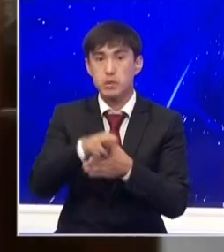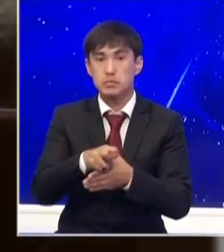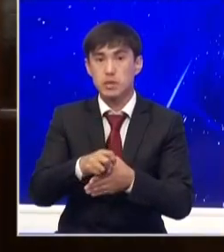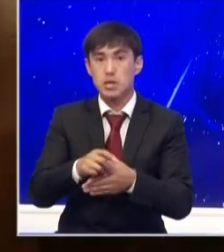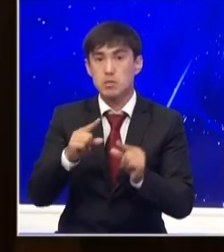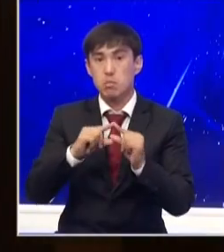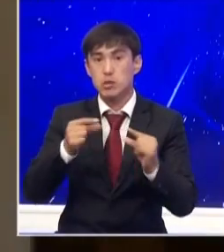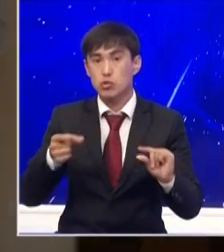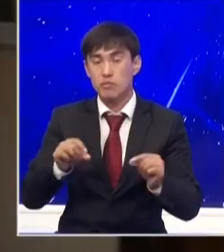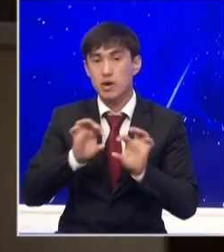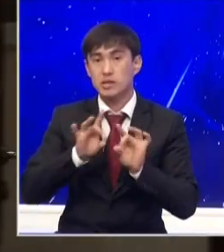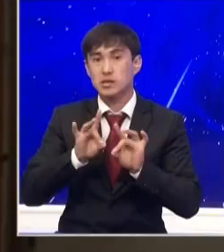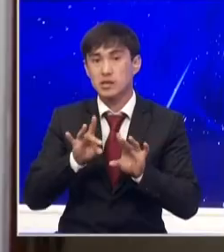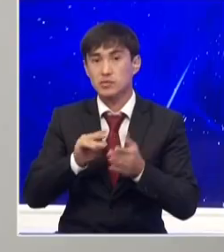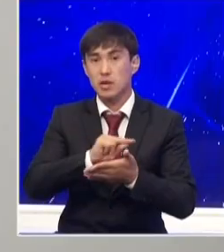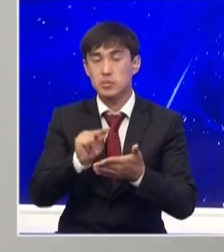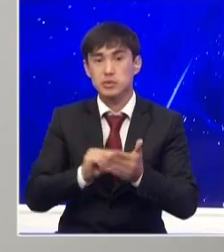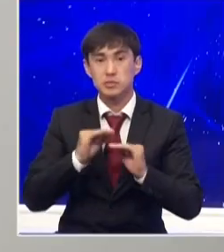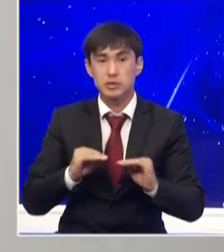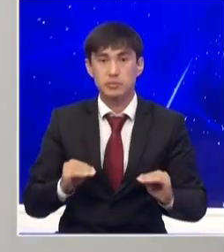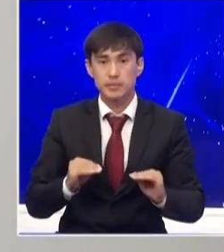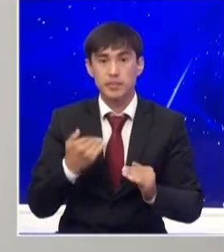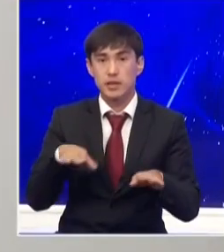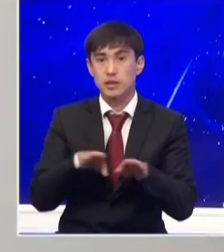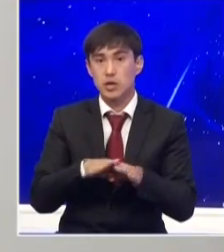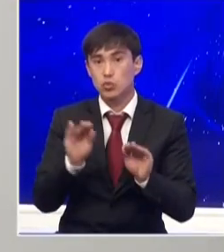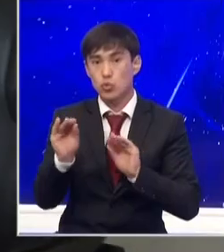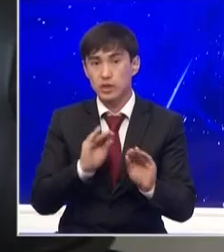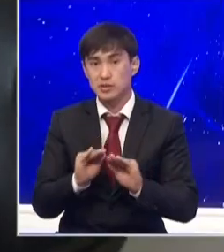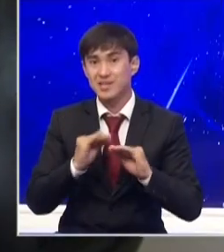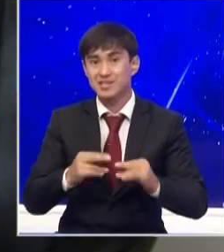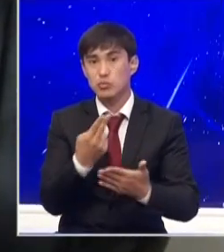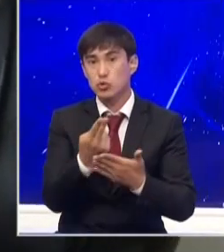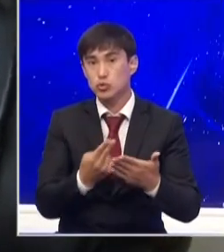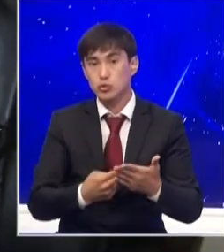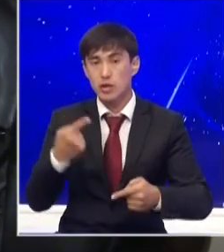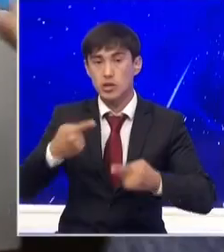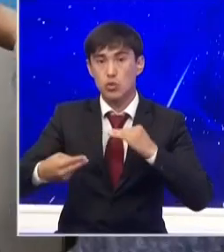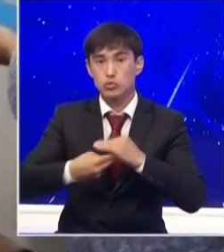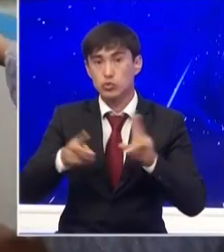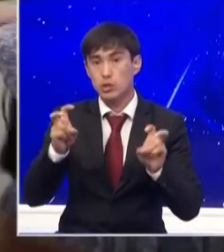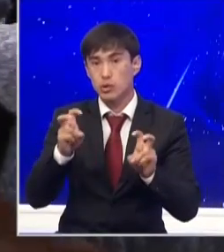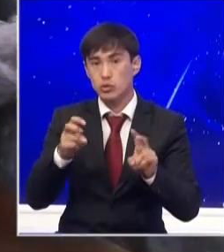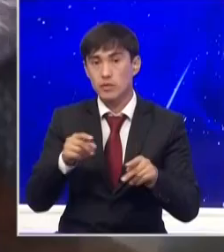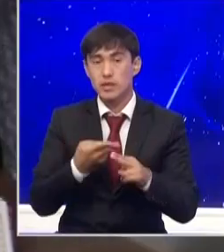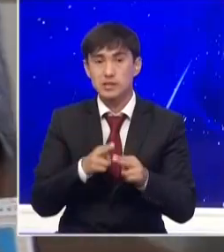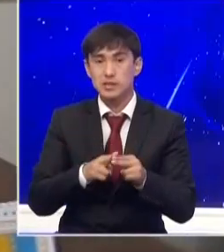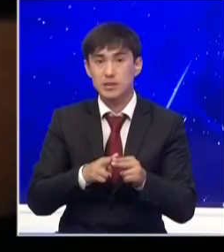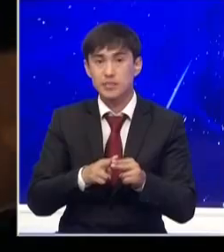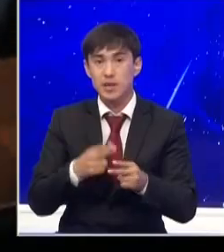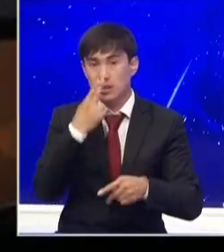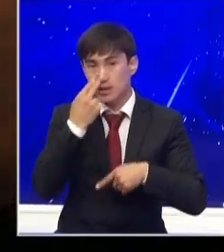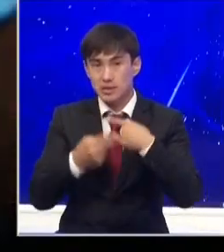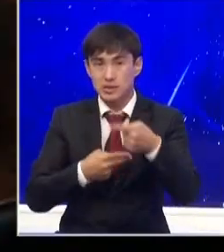с пословицами и рассказами написанные детьми они также украшены детскими рисунками на антикоррупционную тематику Наряду с этим